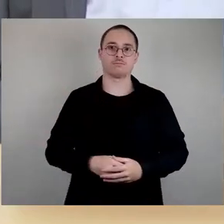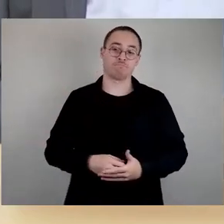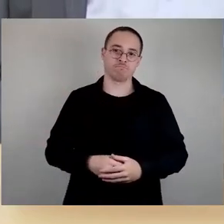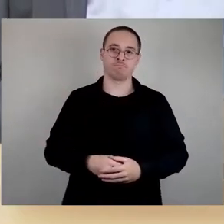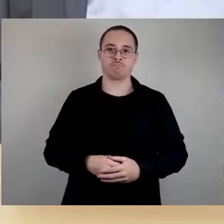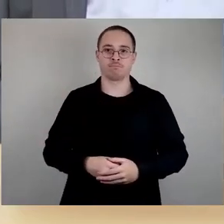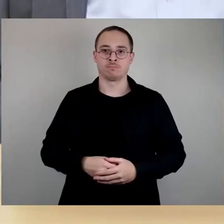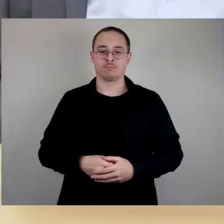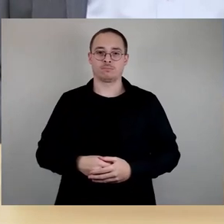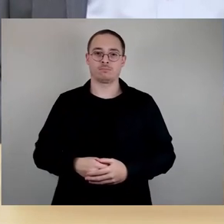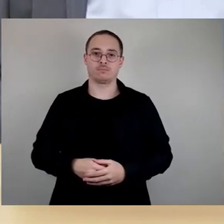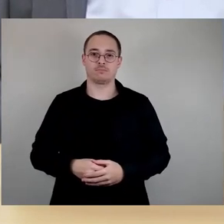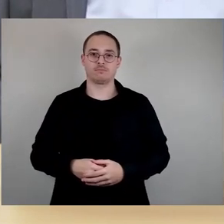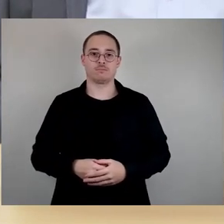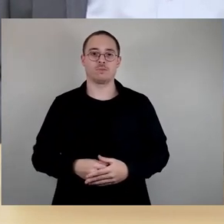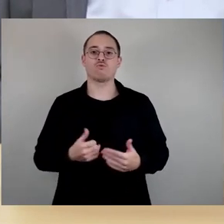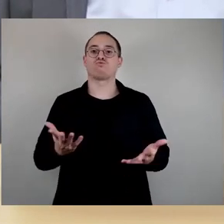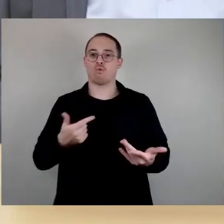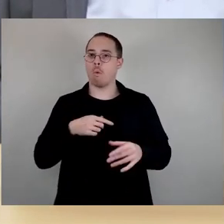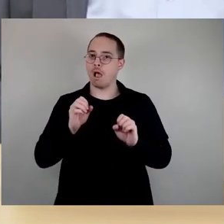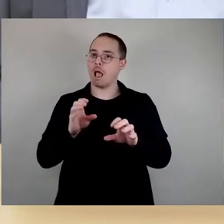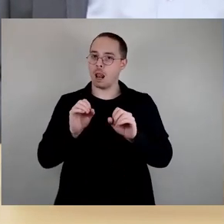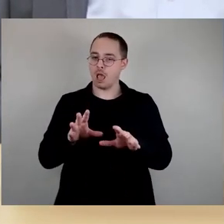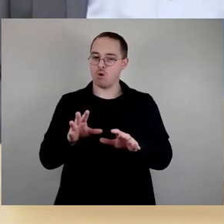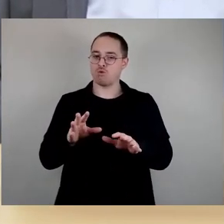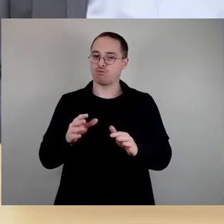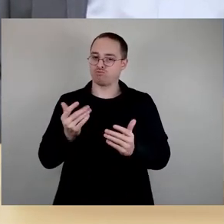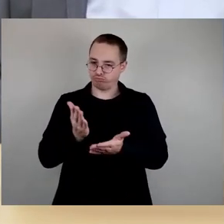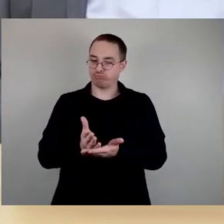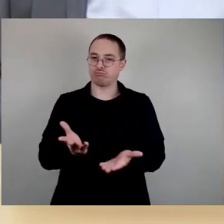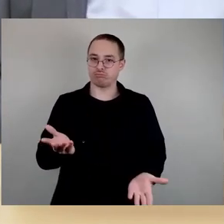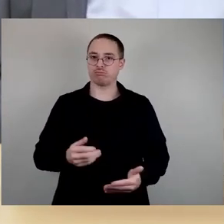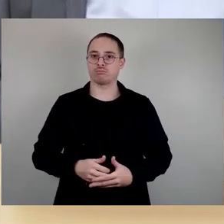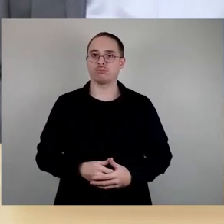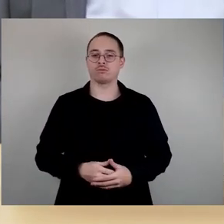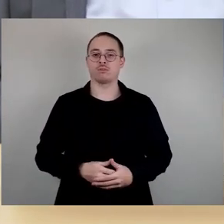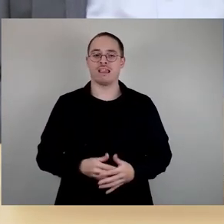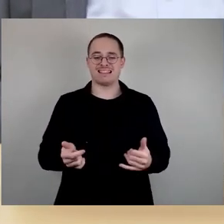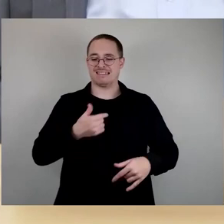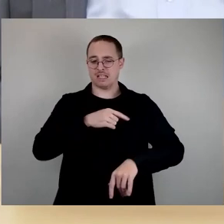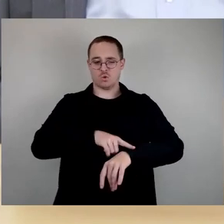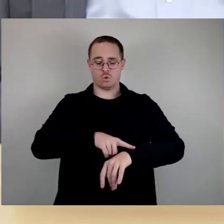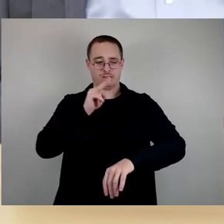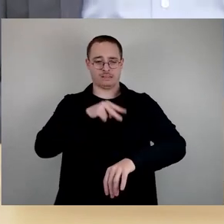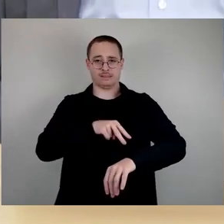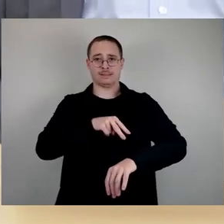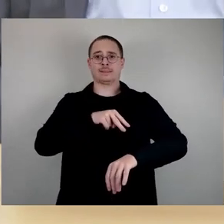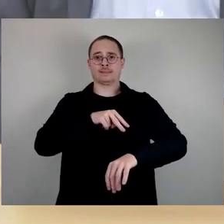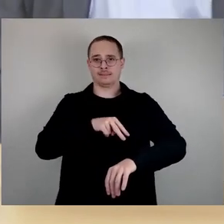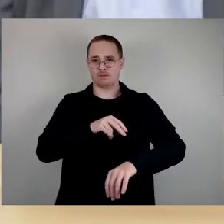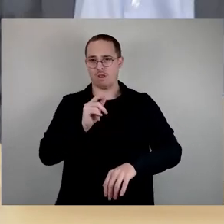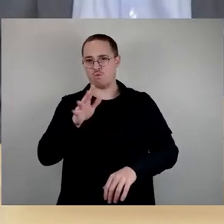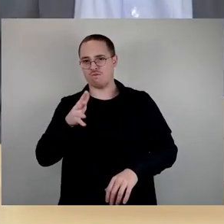Soweit nochmal die Erklärung zum Abstimmungsverhalten. So, jetzt gucke ich ein bisschen auf die Uhr. Wir haben noch, hätten noch